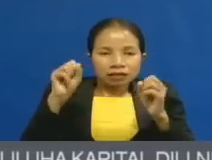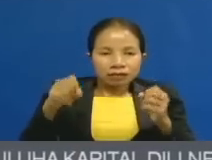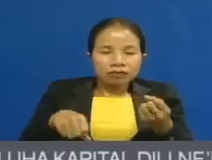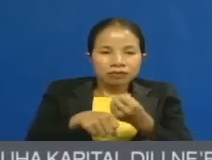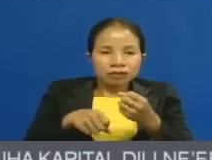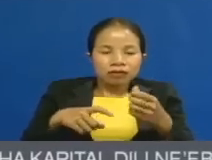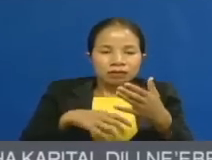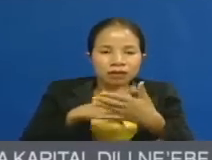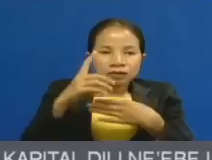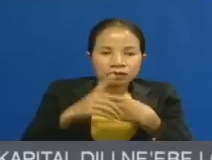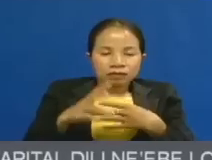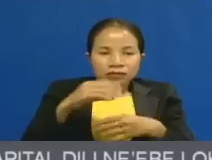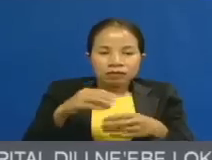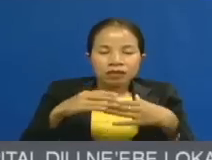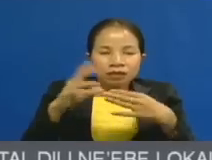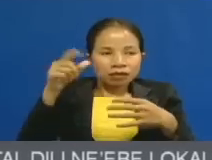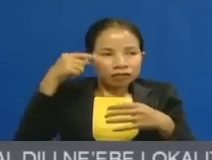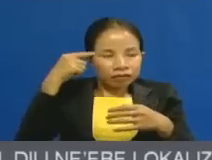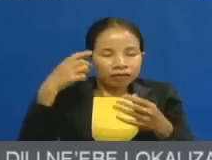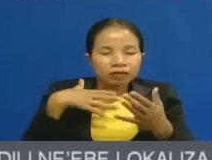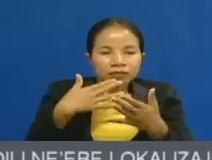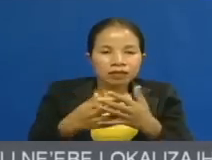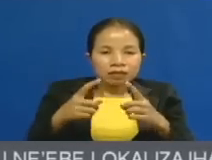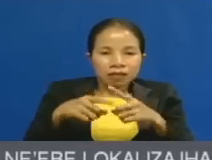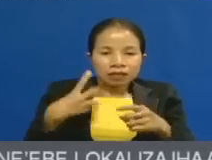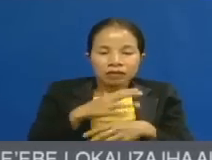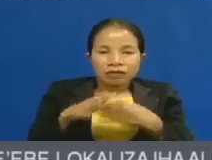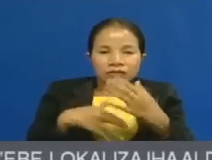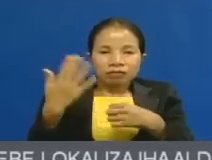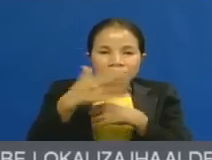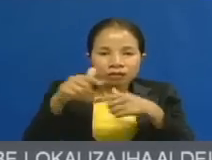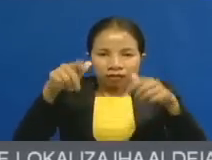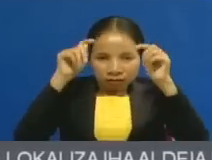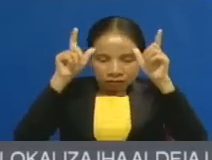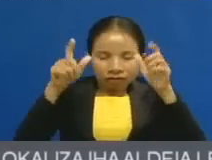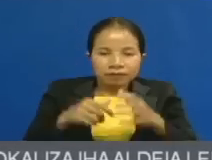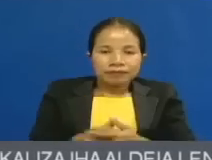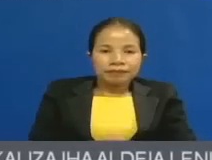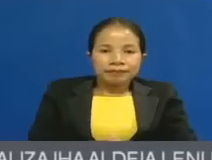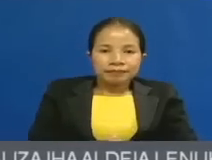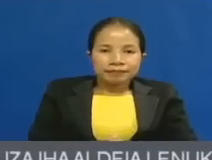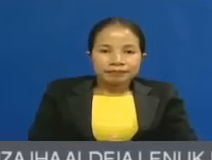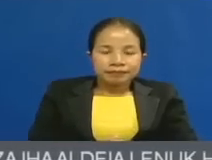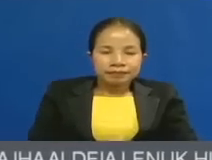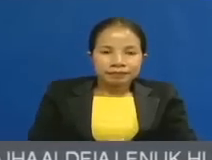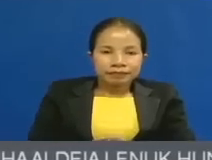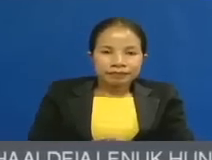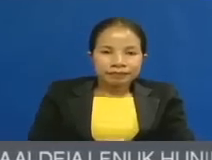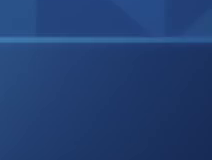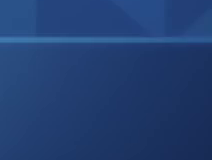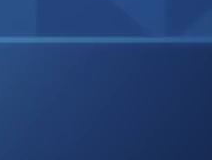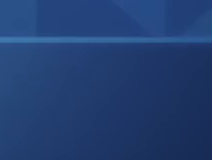mas ba desenvolvimento nomos forma governo de bila dia ba ita hotu iharai Timor Leste. Hauser Raimundus Menis entrega fali ba studio.